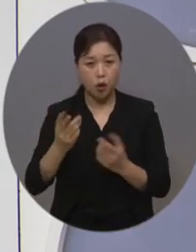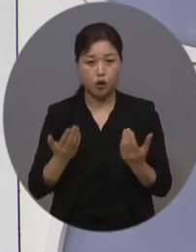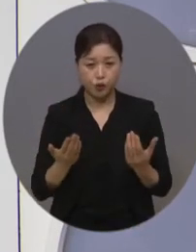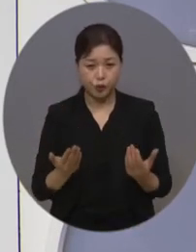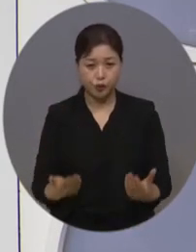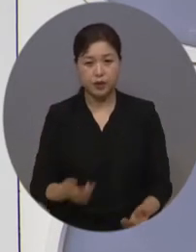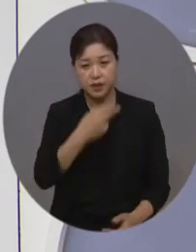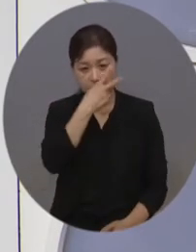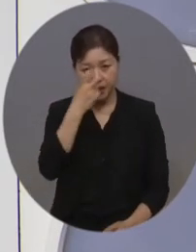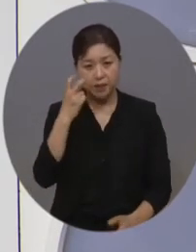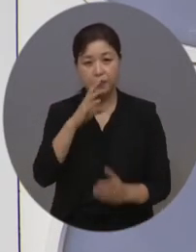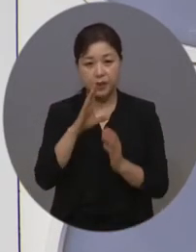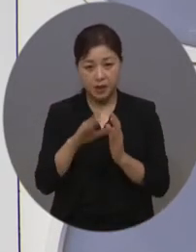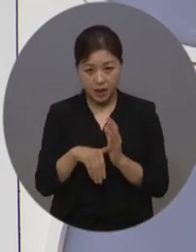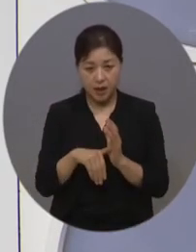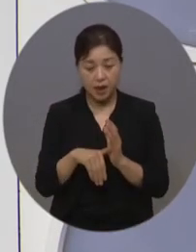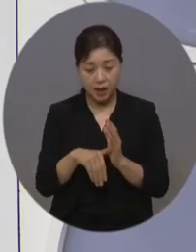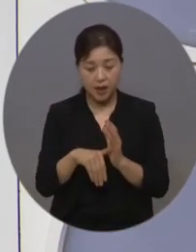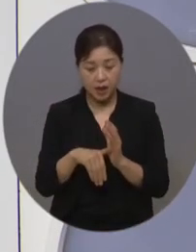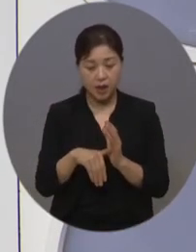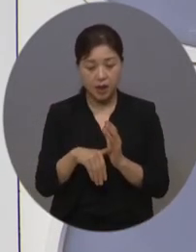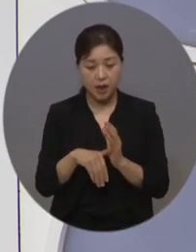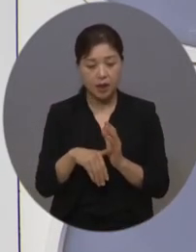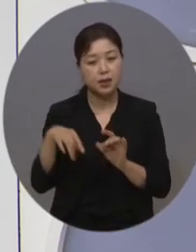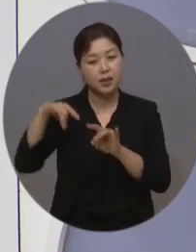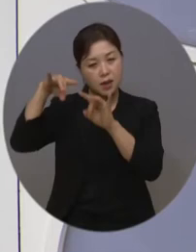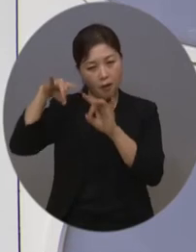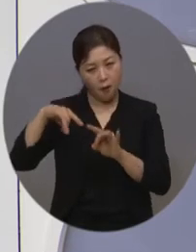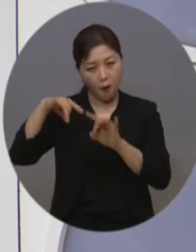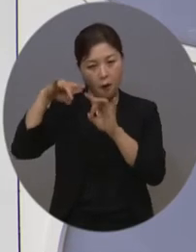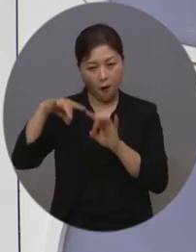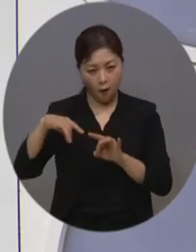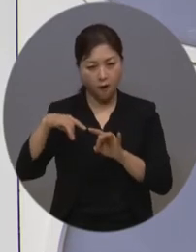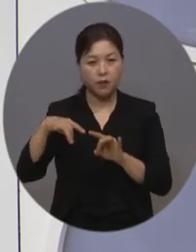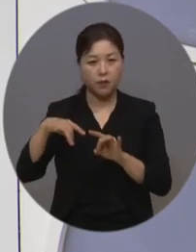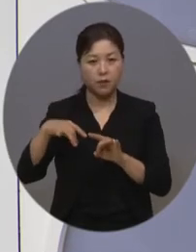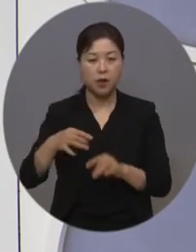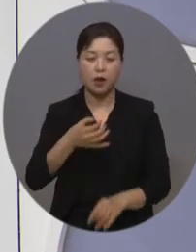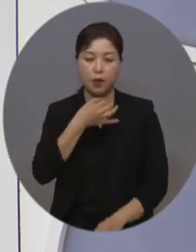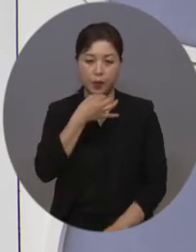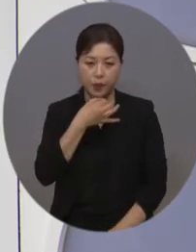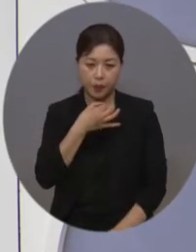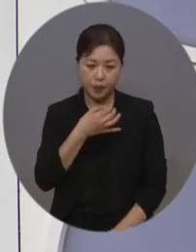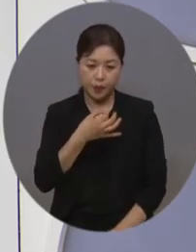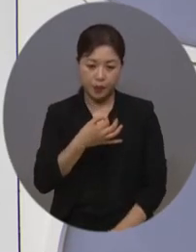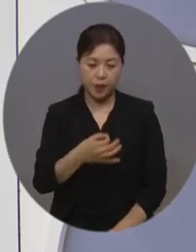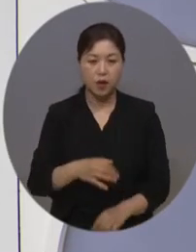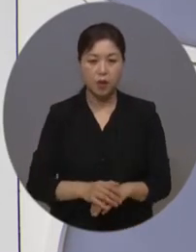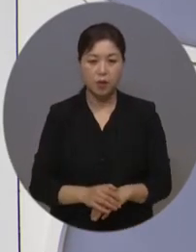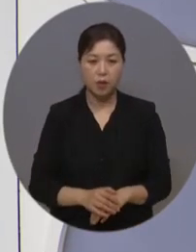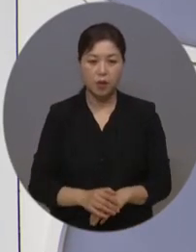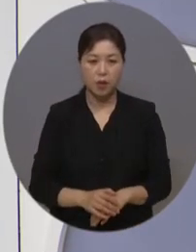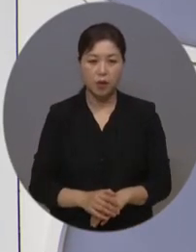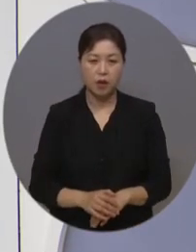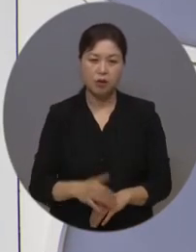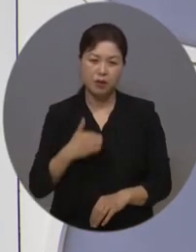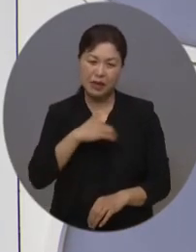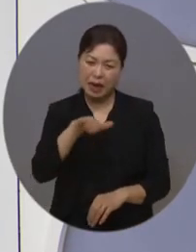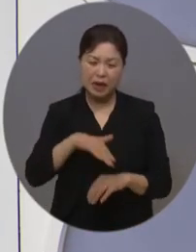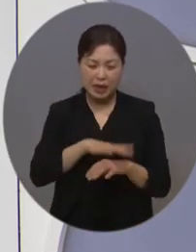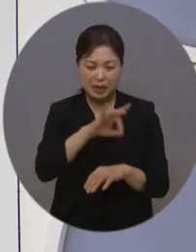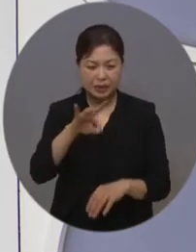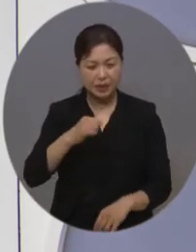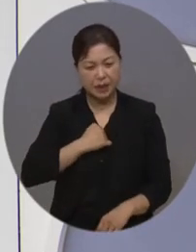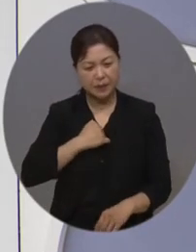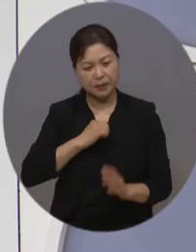때 이게 활동하는 신경이니까 그렇게 후 내쉬면 우리 한숨도 그렇잖아요. 후 그러면 뭐